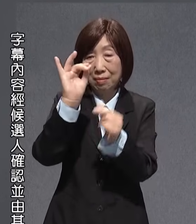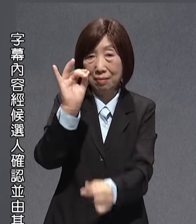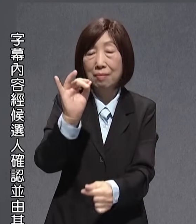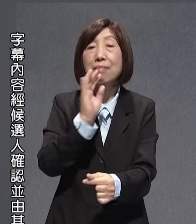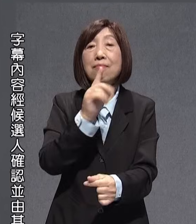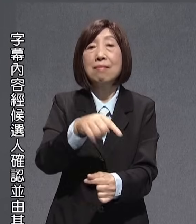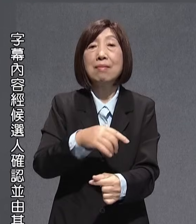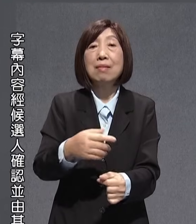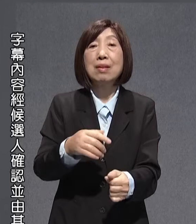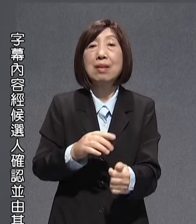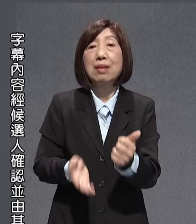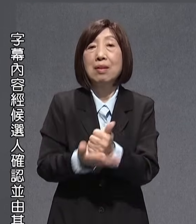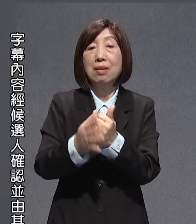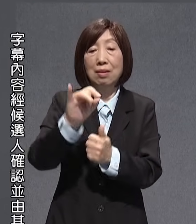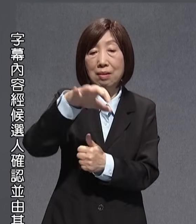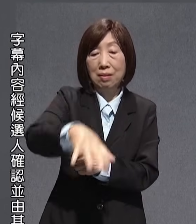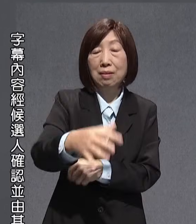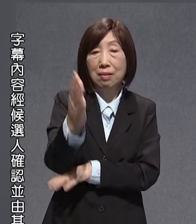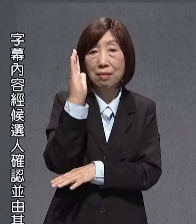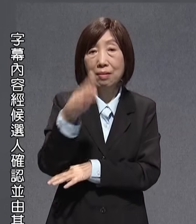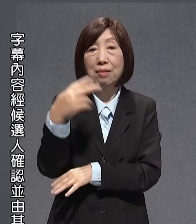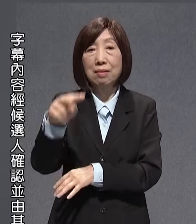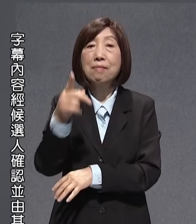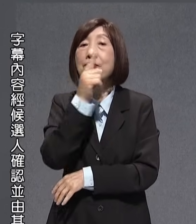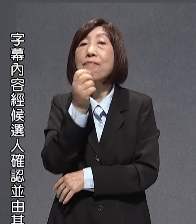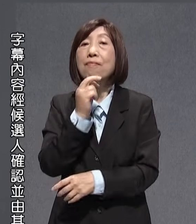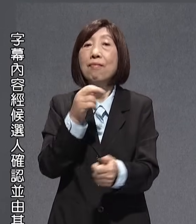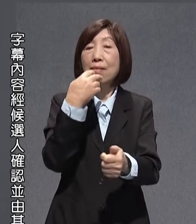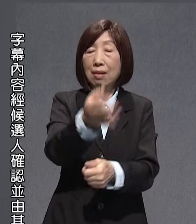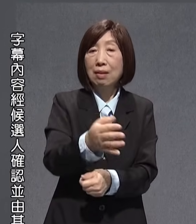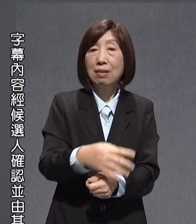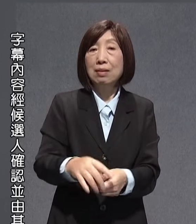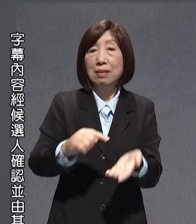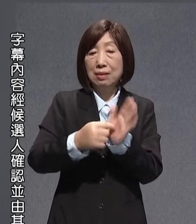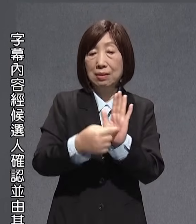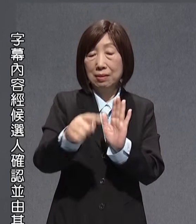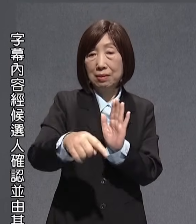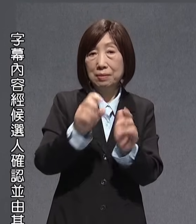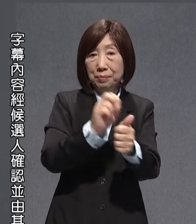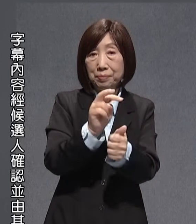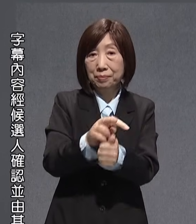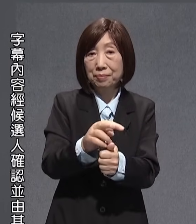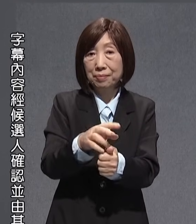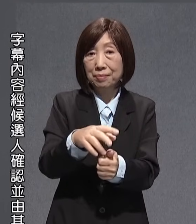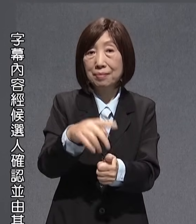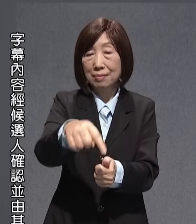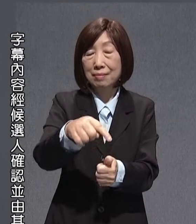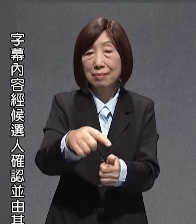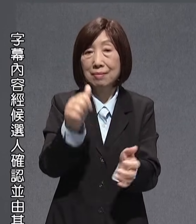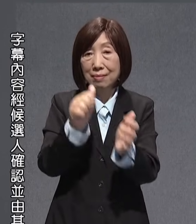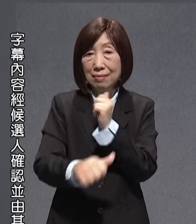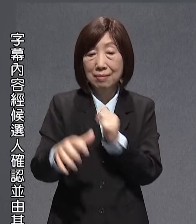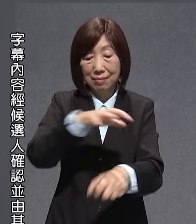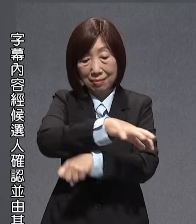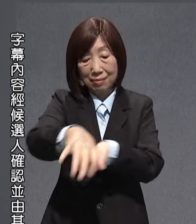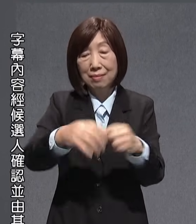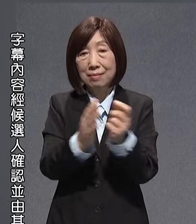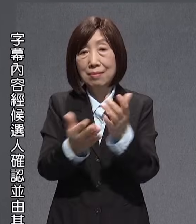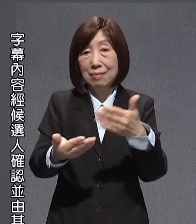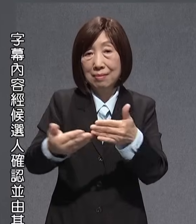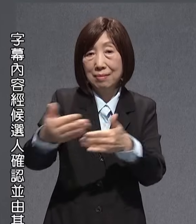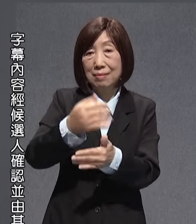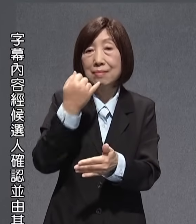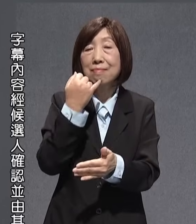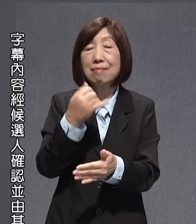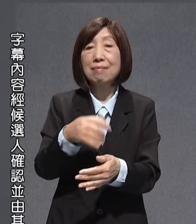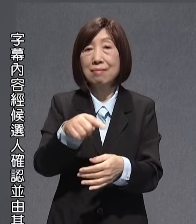新作为，由中央提供经费来建立生养示范区，全面提升友善的生育环境，这样也可以因地